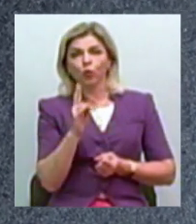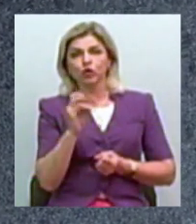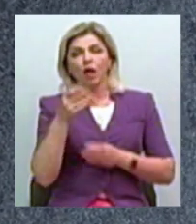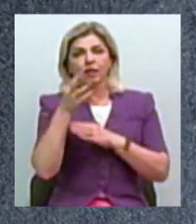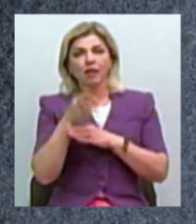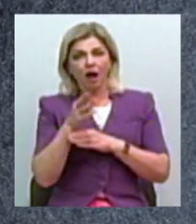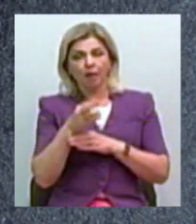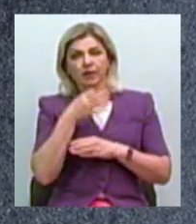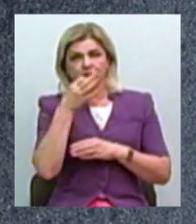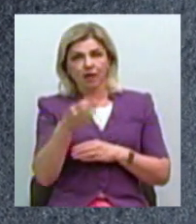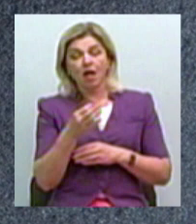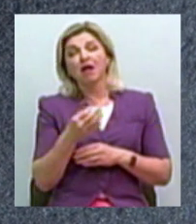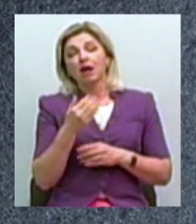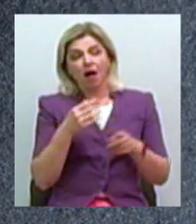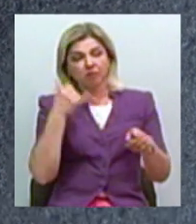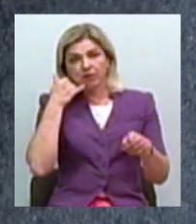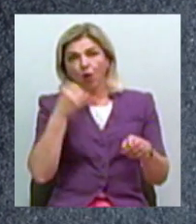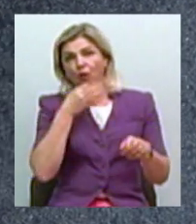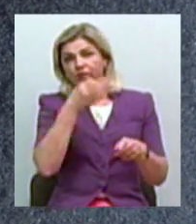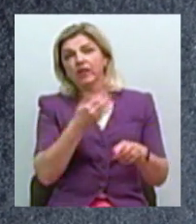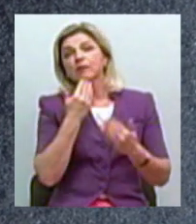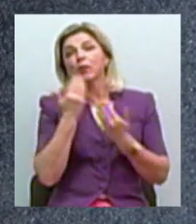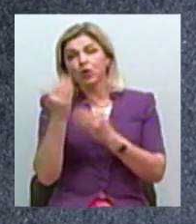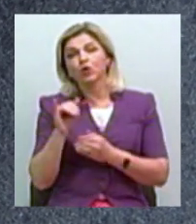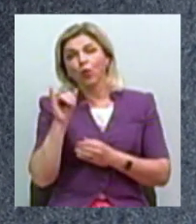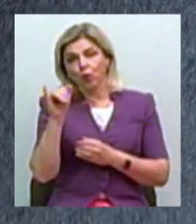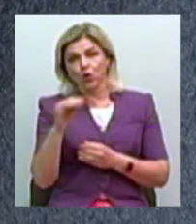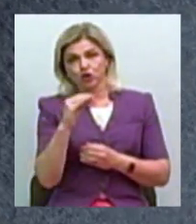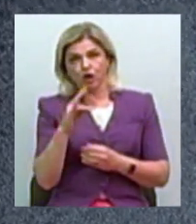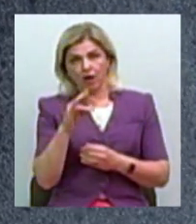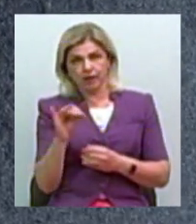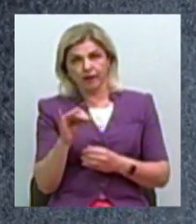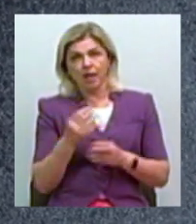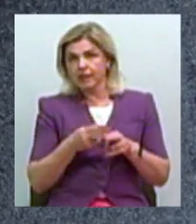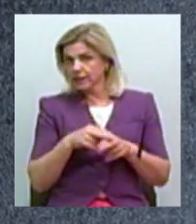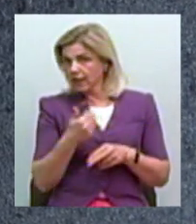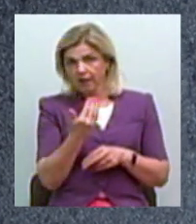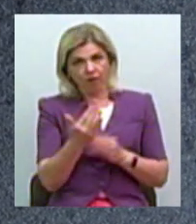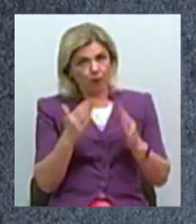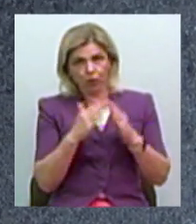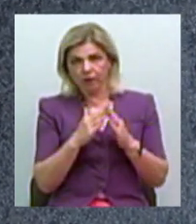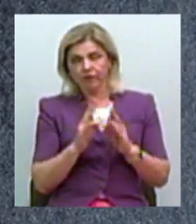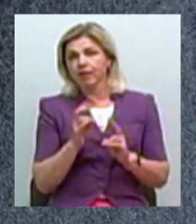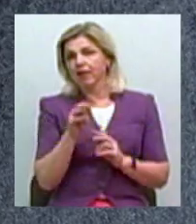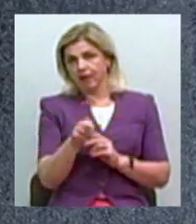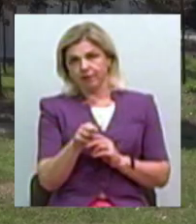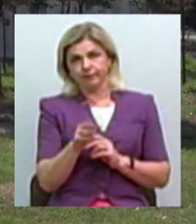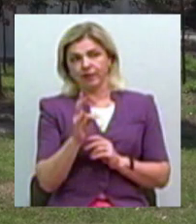Ну так, спросите у Жанни Курченко, яке я полоні. Тобто це не ваше будівництво, так?